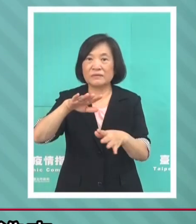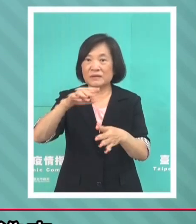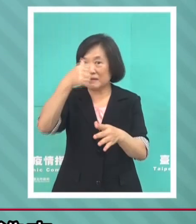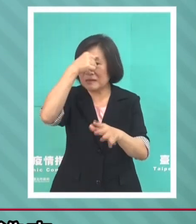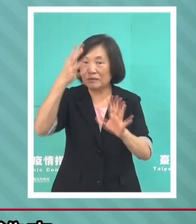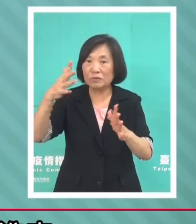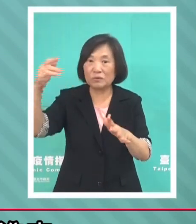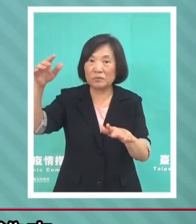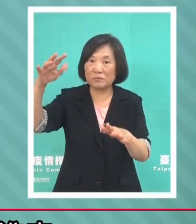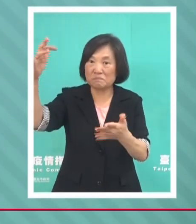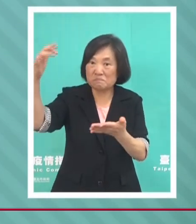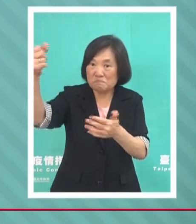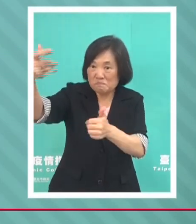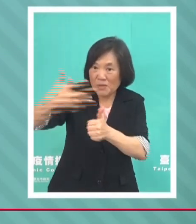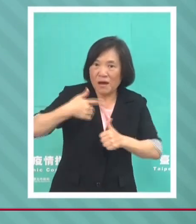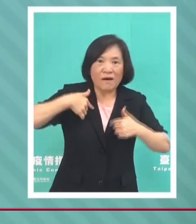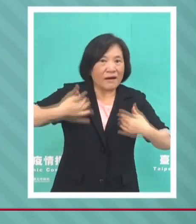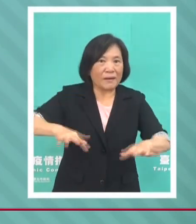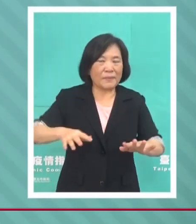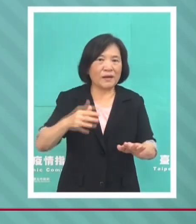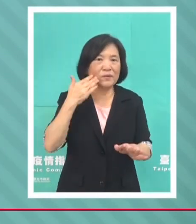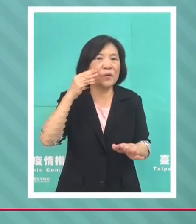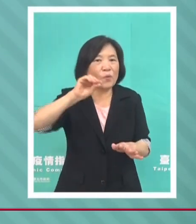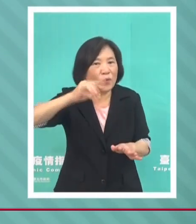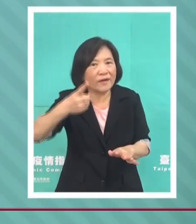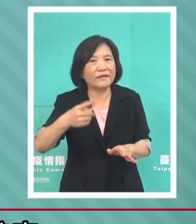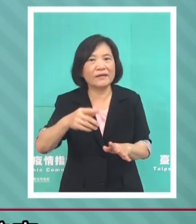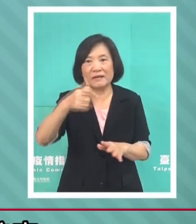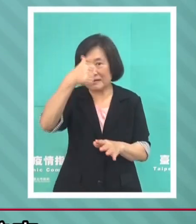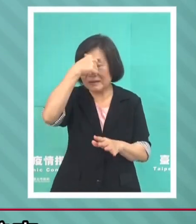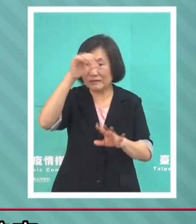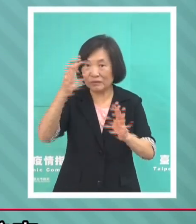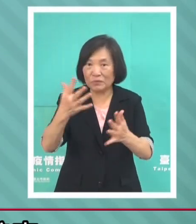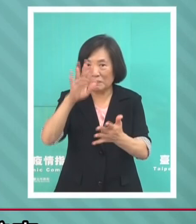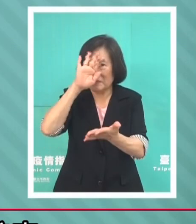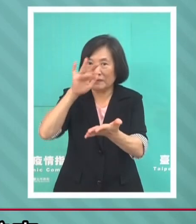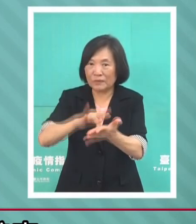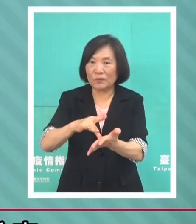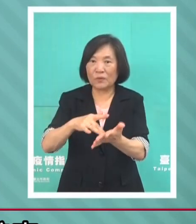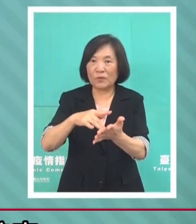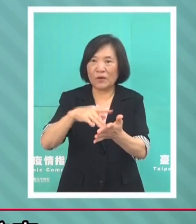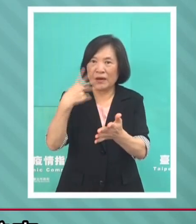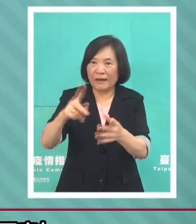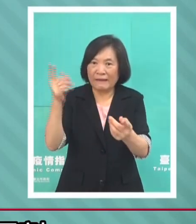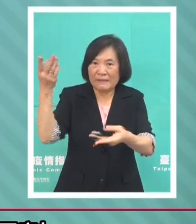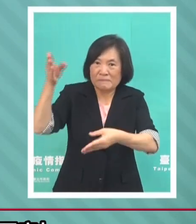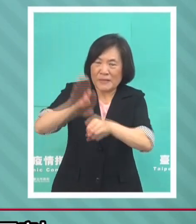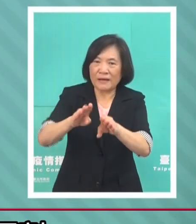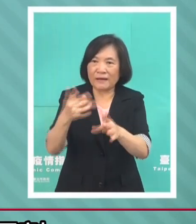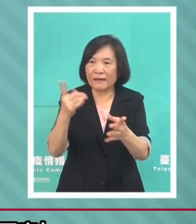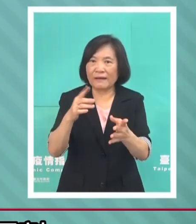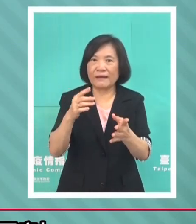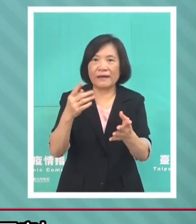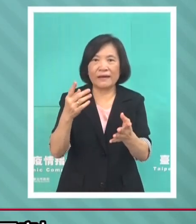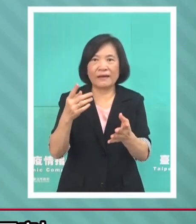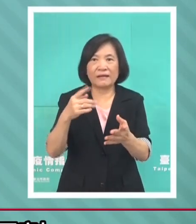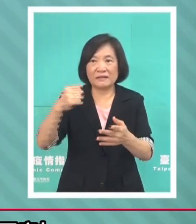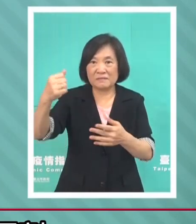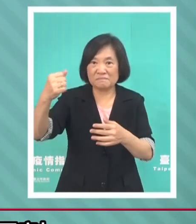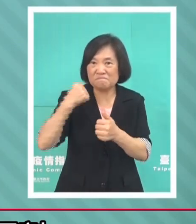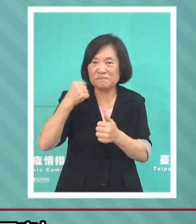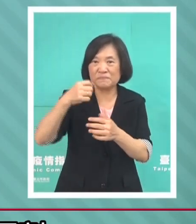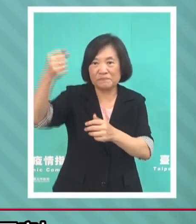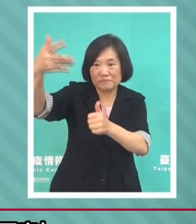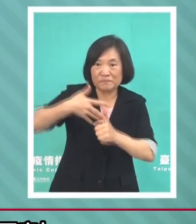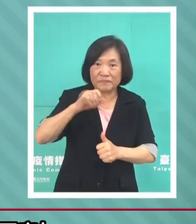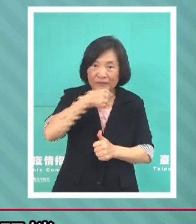进来。那如果说将来会如果比印度变种病毒更强的病毒进来，打一剂还没有用，还要再